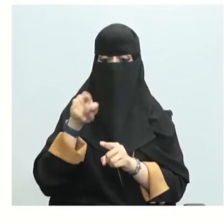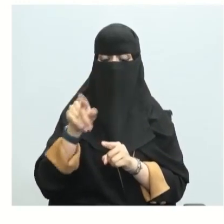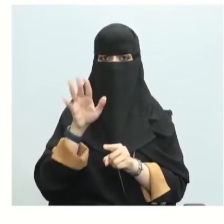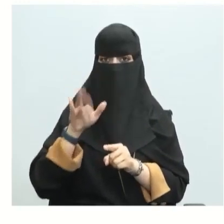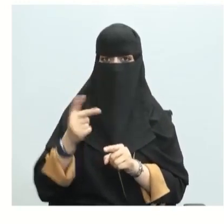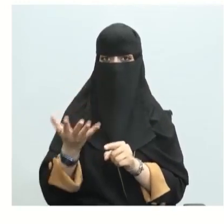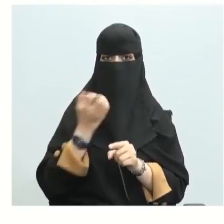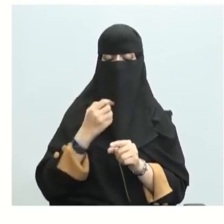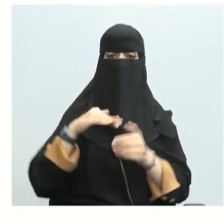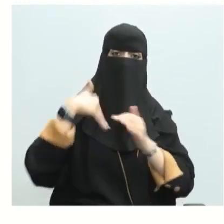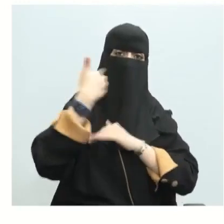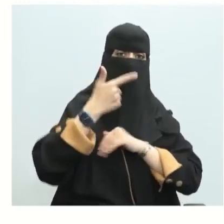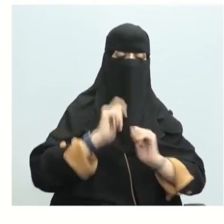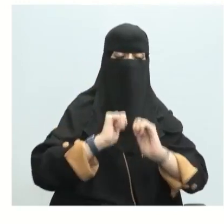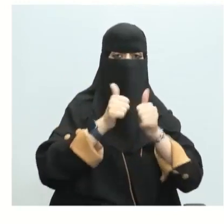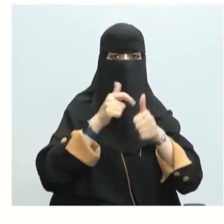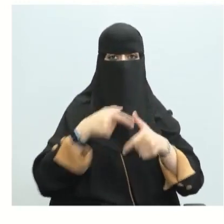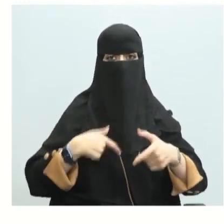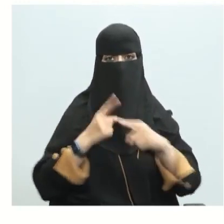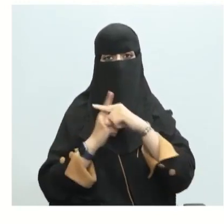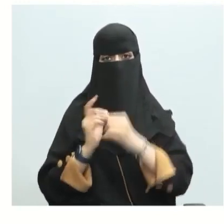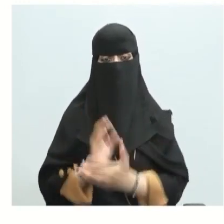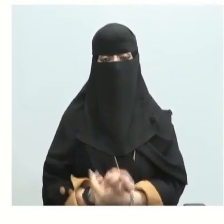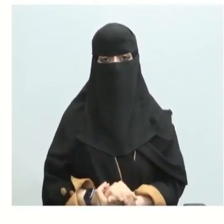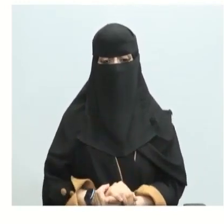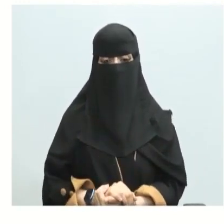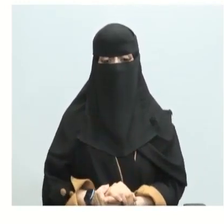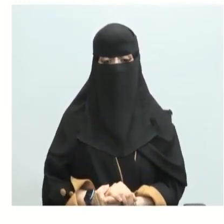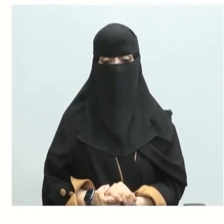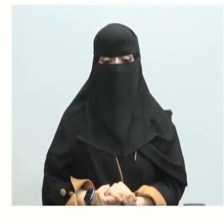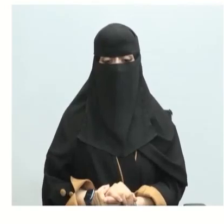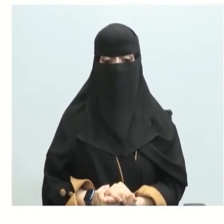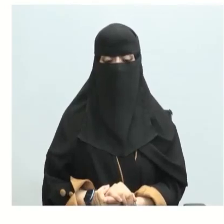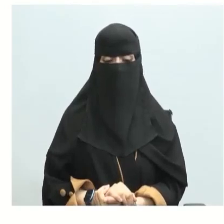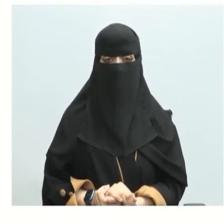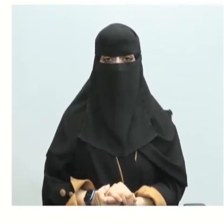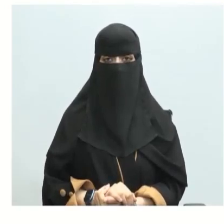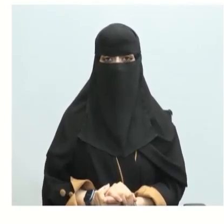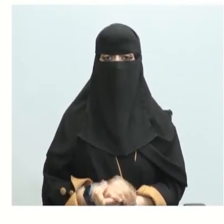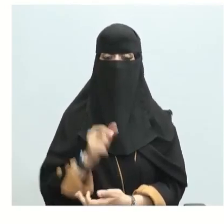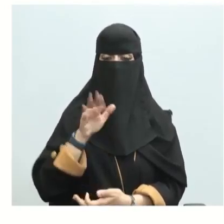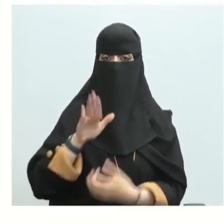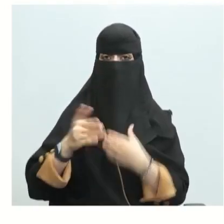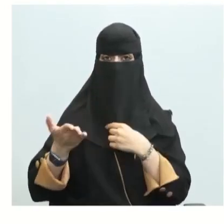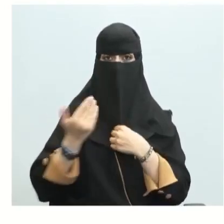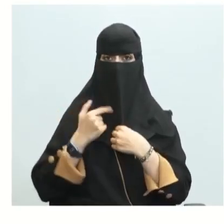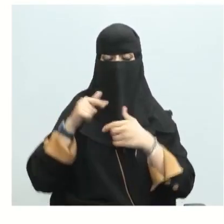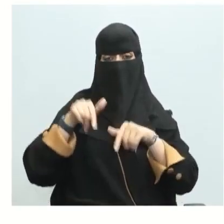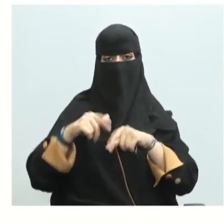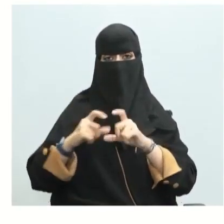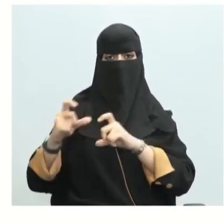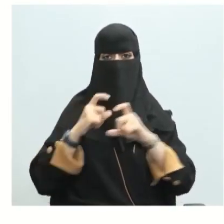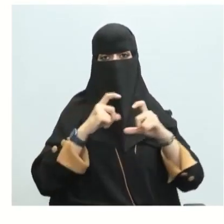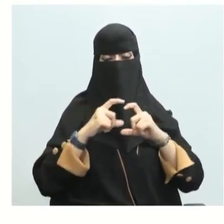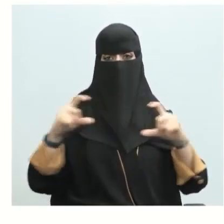سيعطيني الناتج بعدما اقوم بجمع اذا سيصبح الناتج في النهايه للدلتا اتش